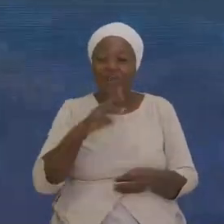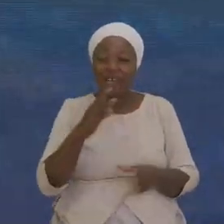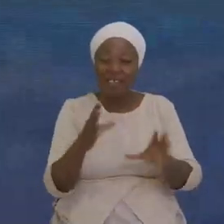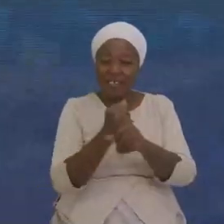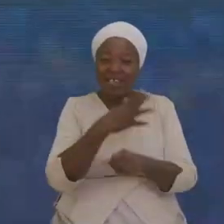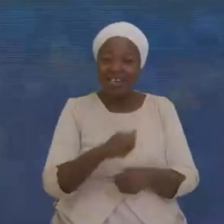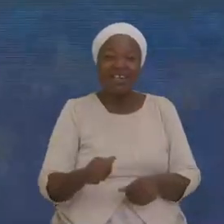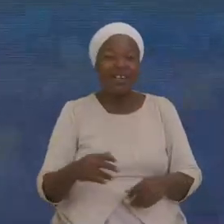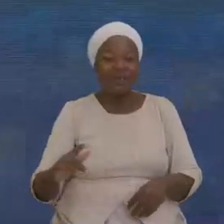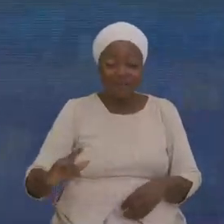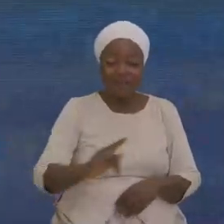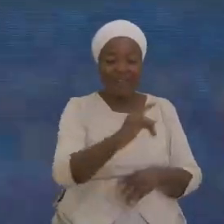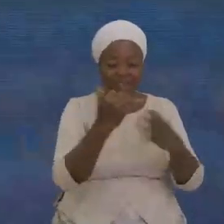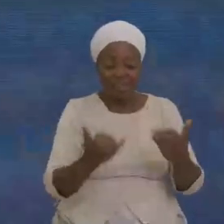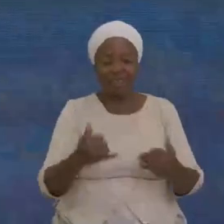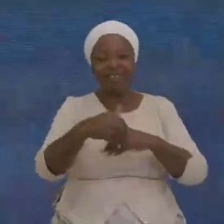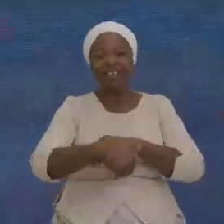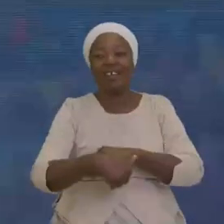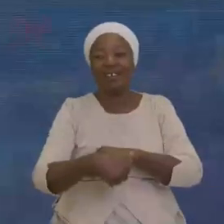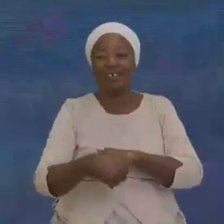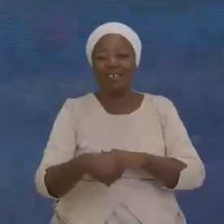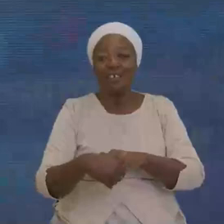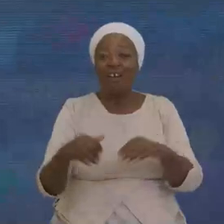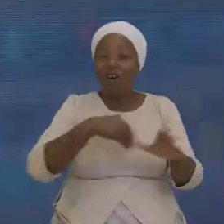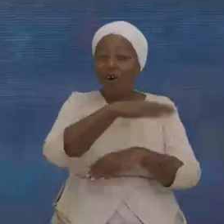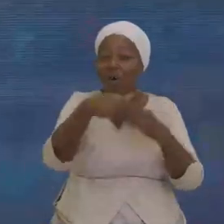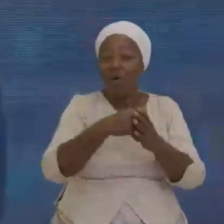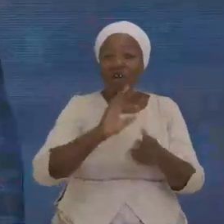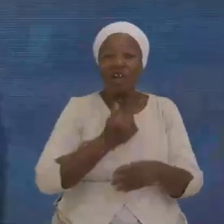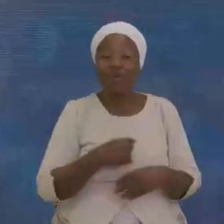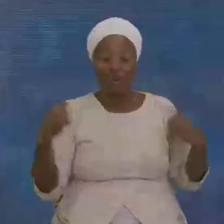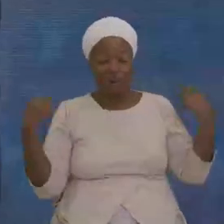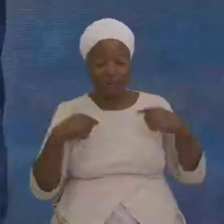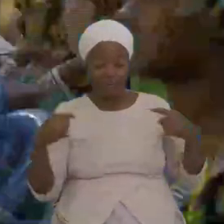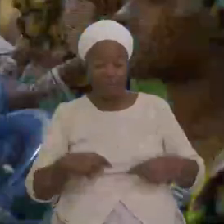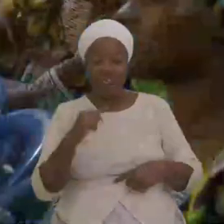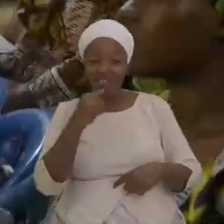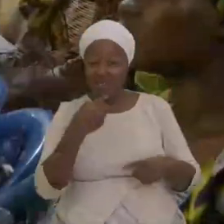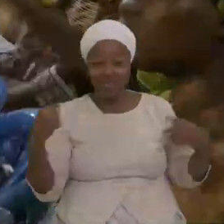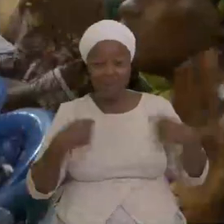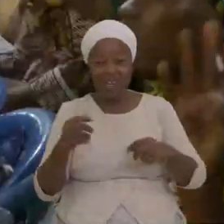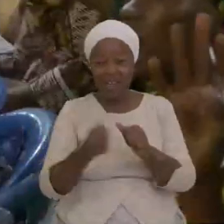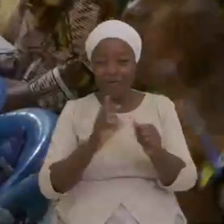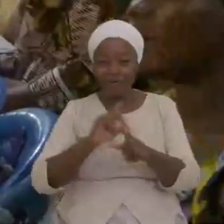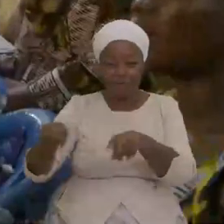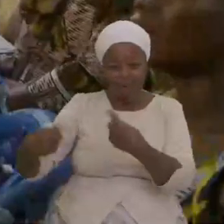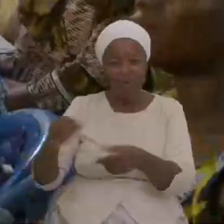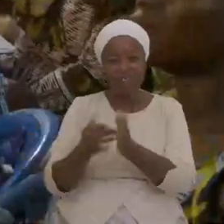Nous sommes en train de prendre l'envol ce soir. Et nos misères, tout va disparaître.